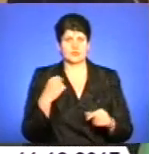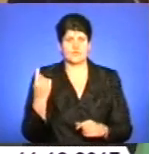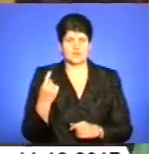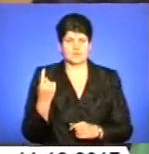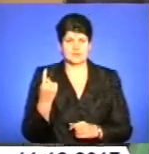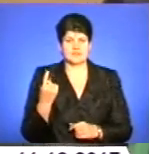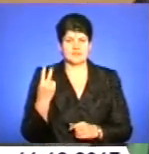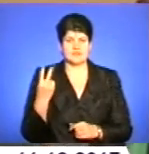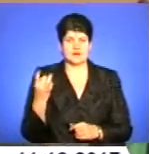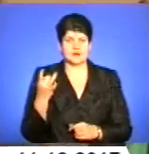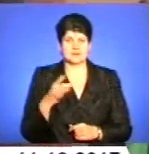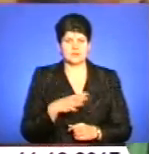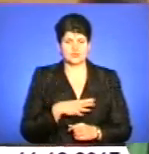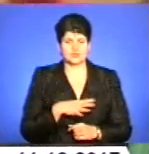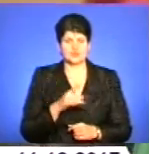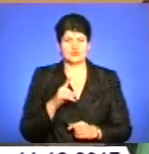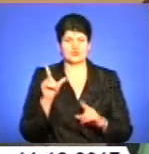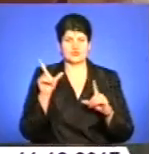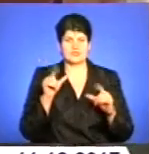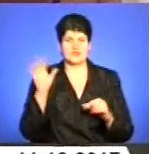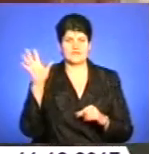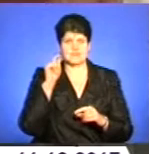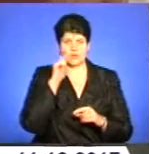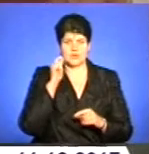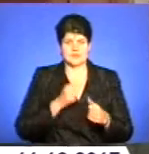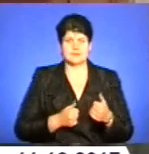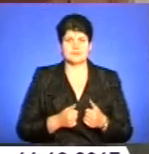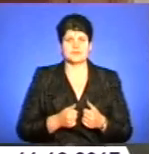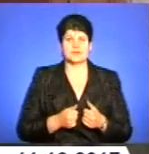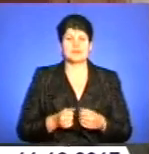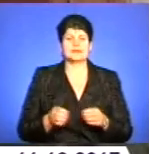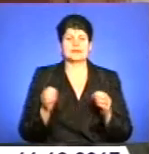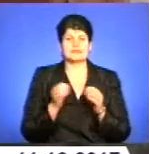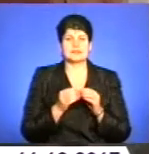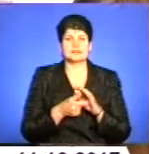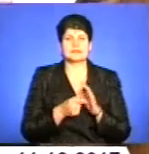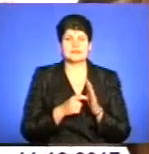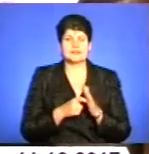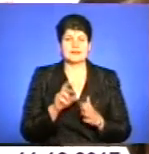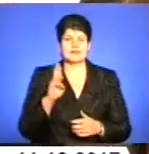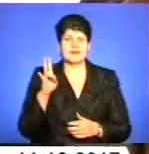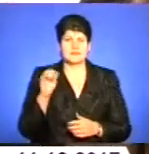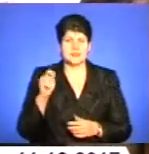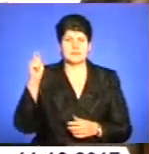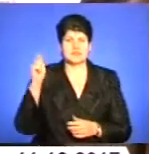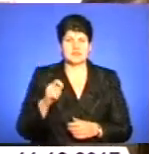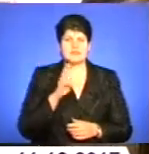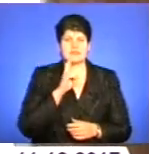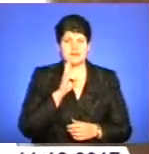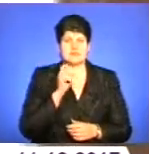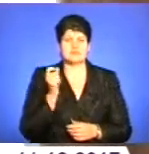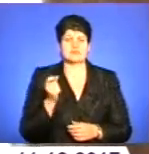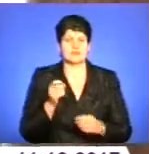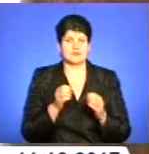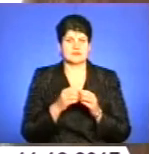І 2 рази було, що їхав на всеукраїнський. А 11-класниця Яна із Кременця приїжджає на конкурс уже 10-й раз поспіль.